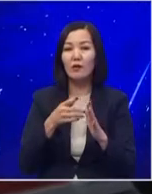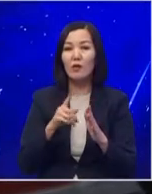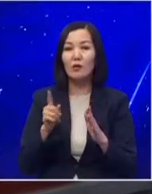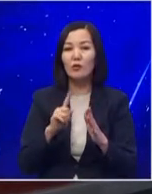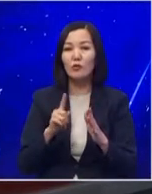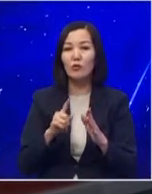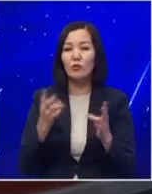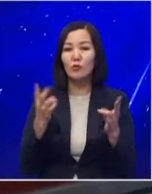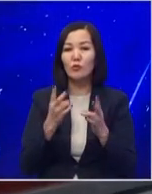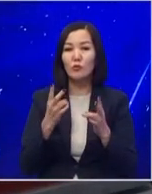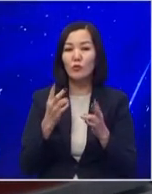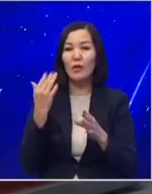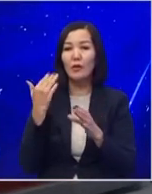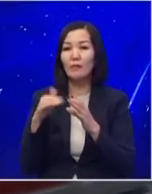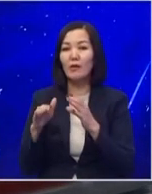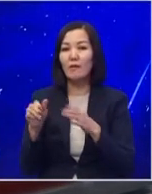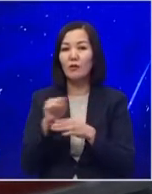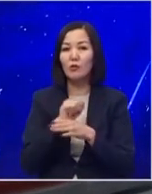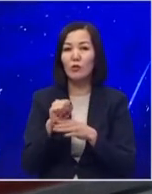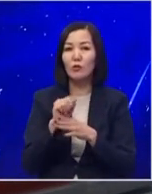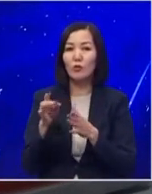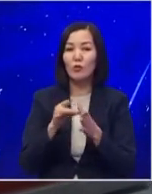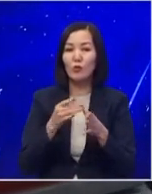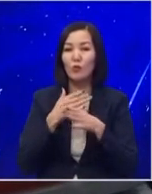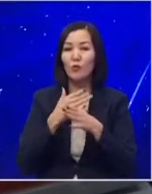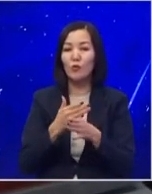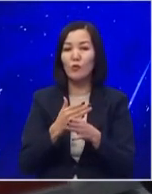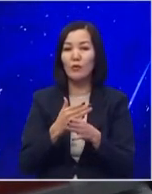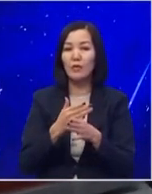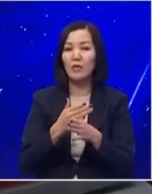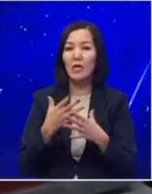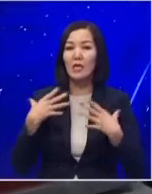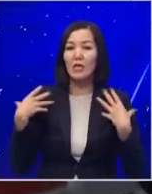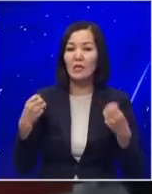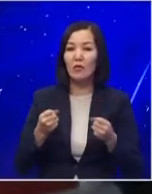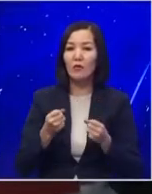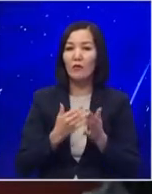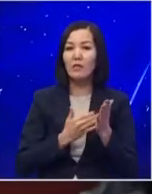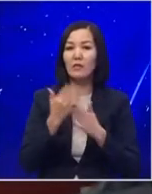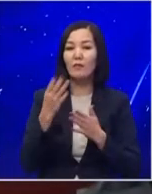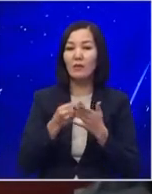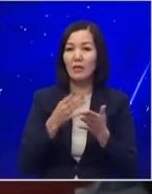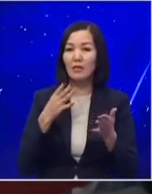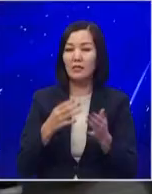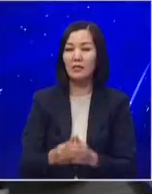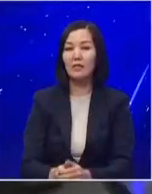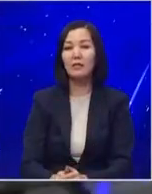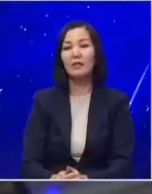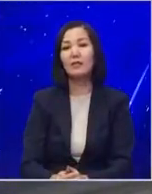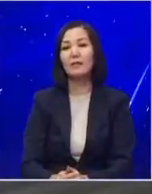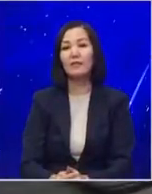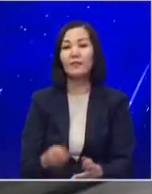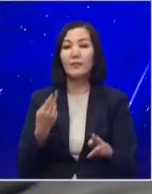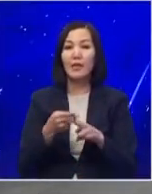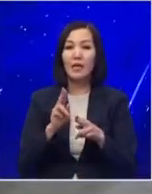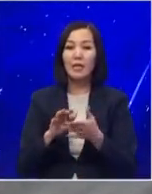помощи отправляется к пациенту каждая секунда на счету ведь здоровье граждан превыше всего эта